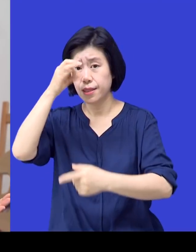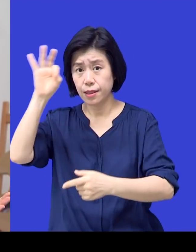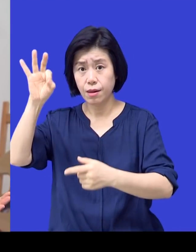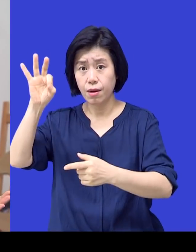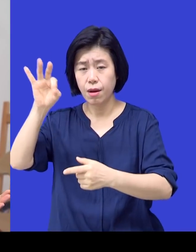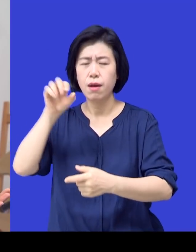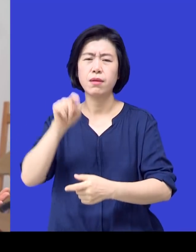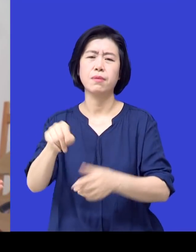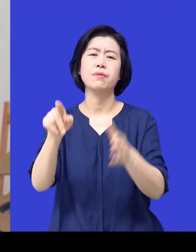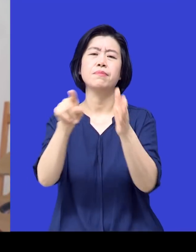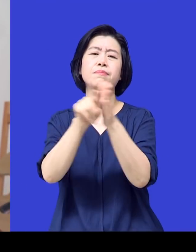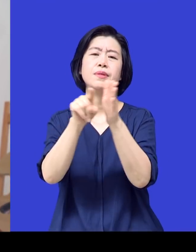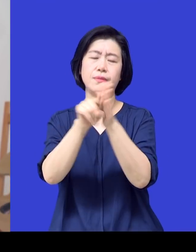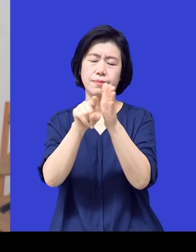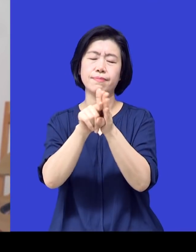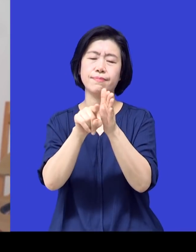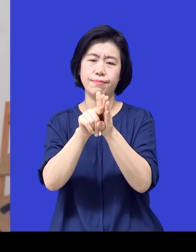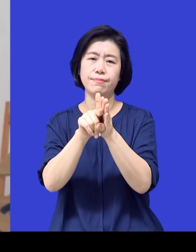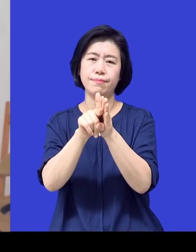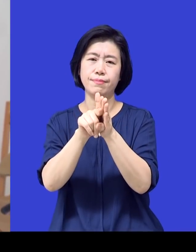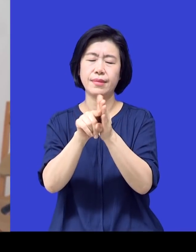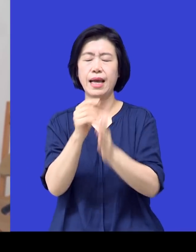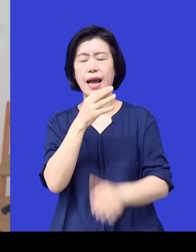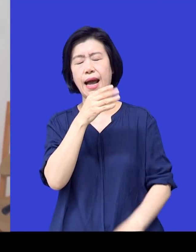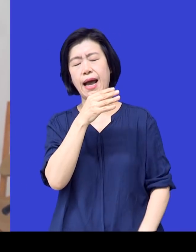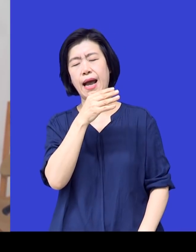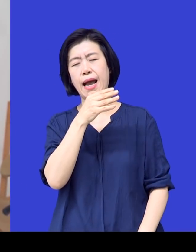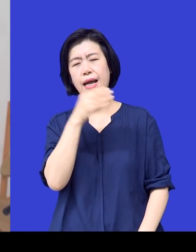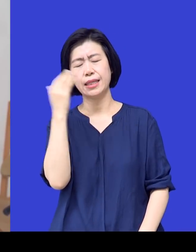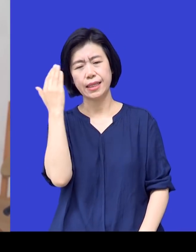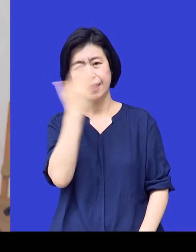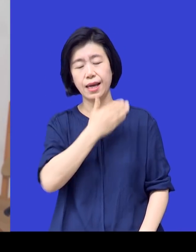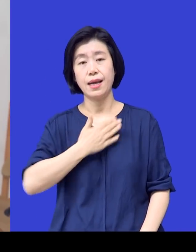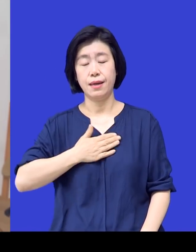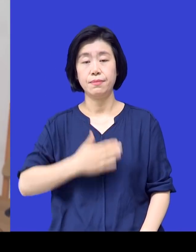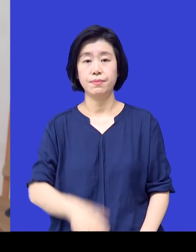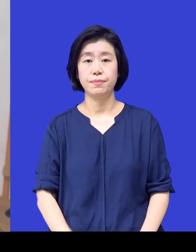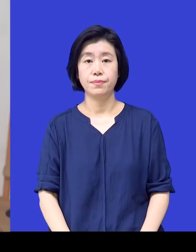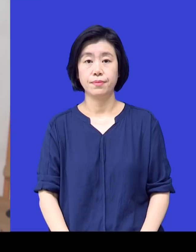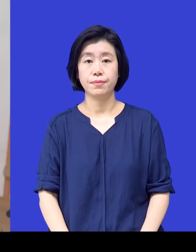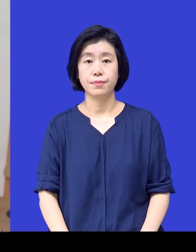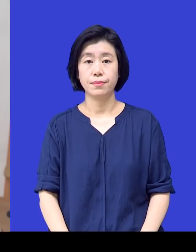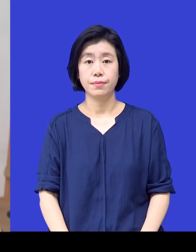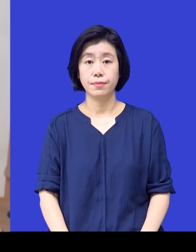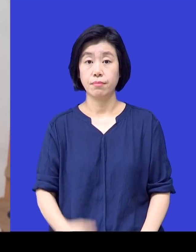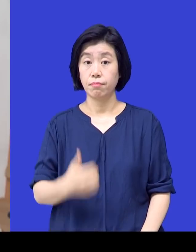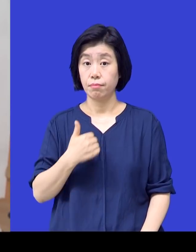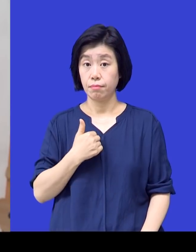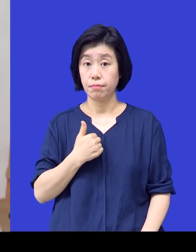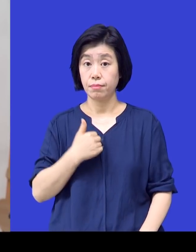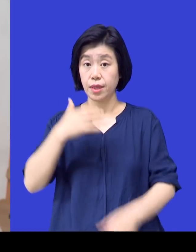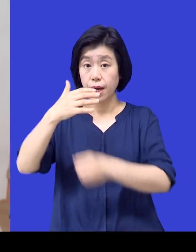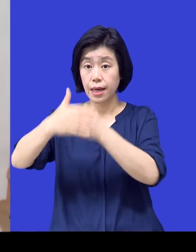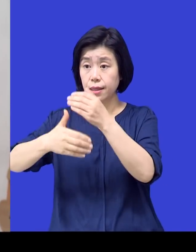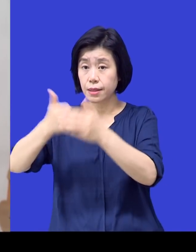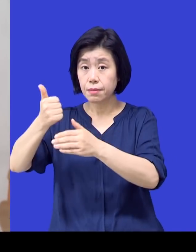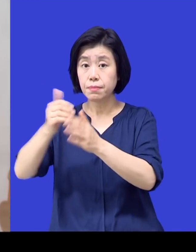갈지도 모르는 그 여정을 함께한 거구나. 그러면 내가 하나님의 말씀 가운데 너를